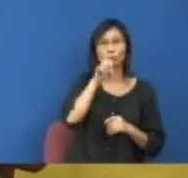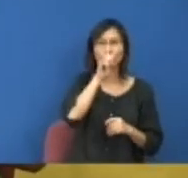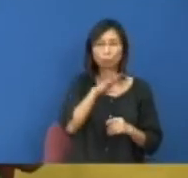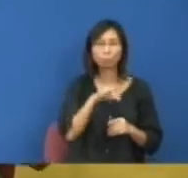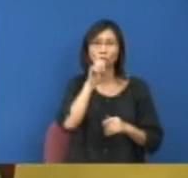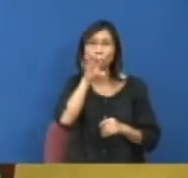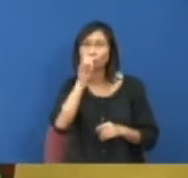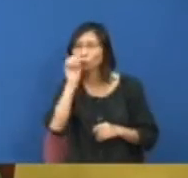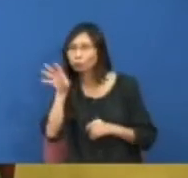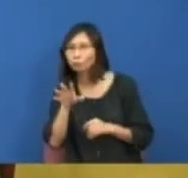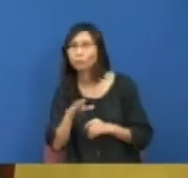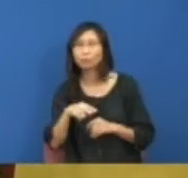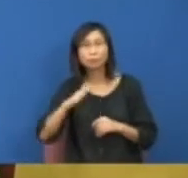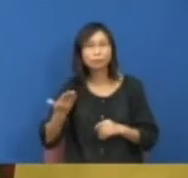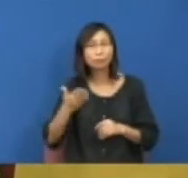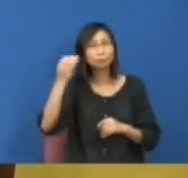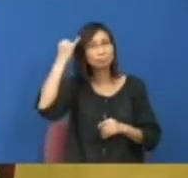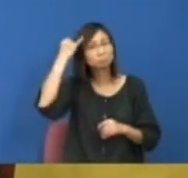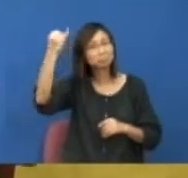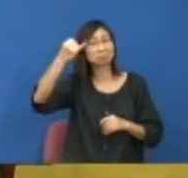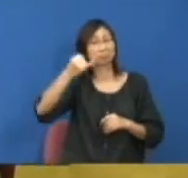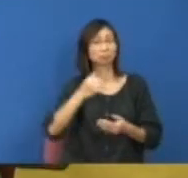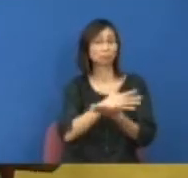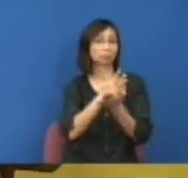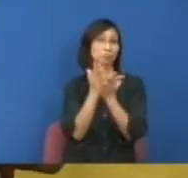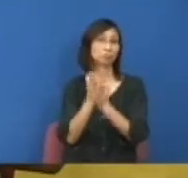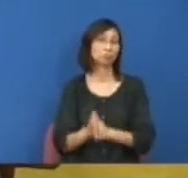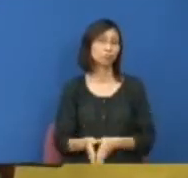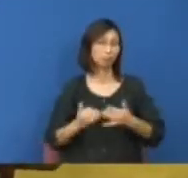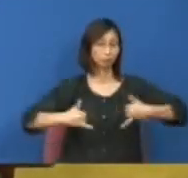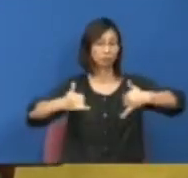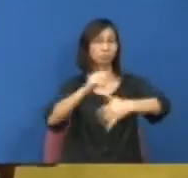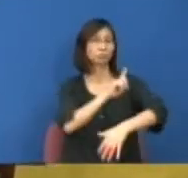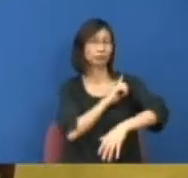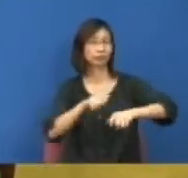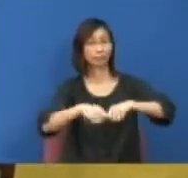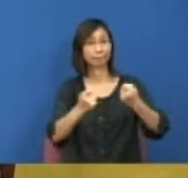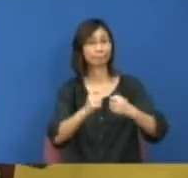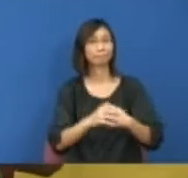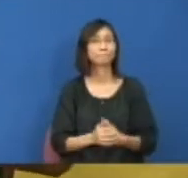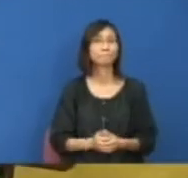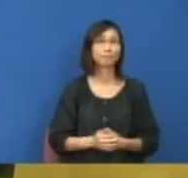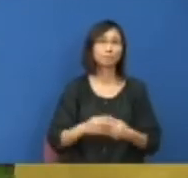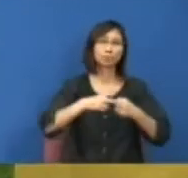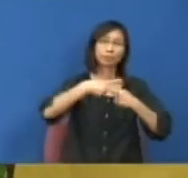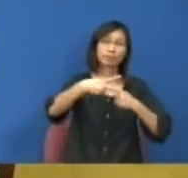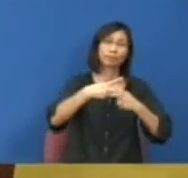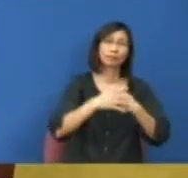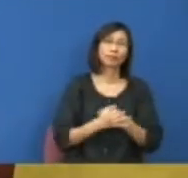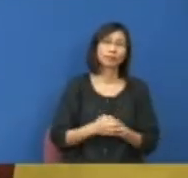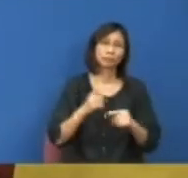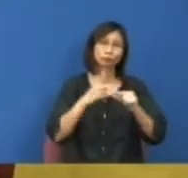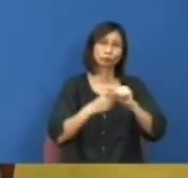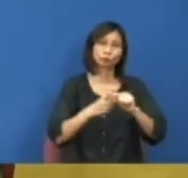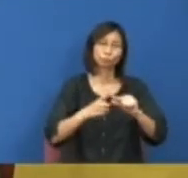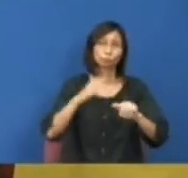是結果最終就是整個議會自己瓦解了啦。第二樣嘢啱都會諗到，就係話喺即係中產階級參與革命